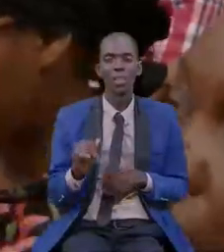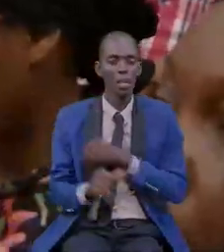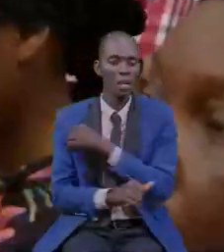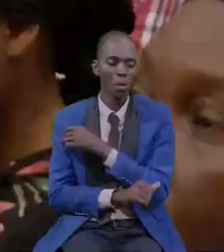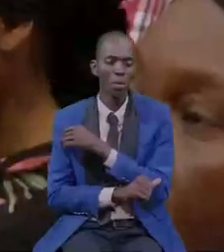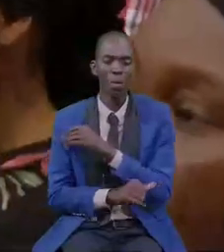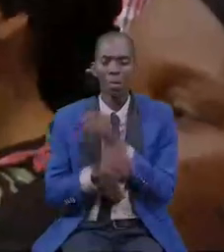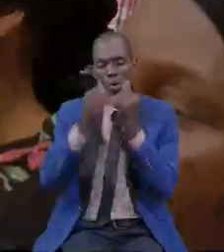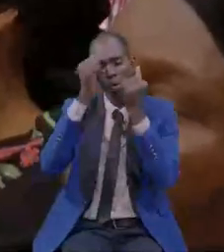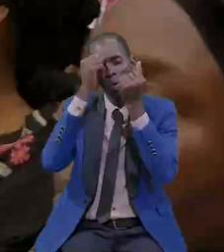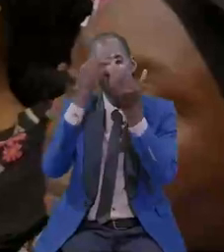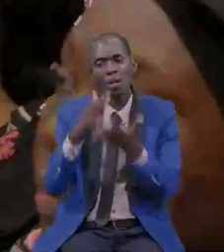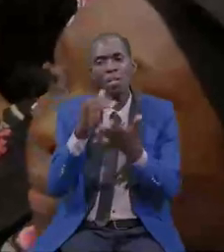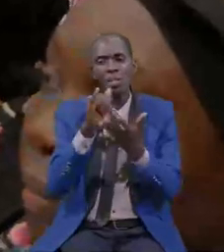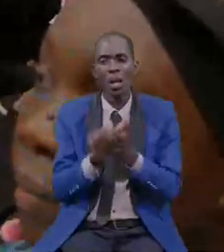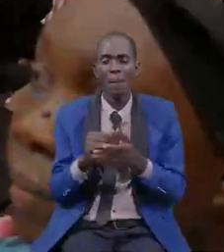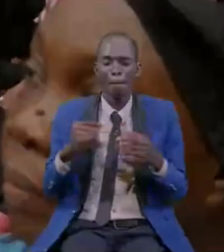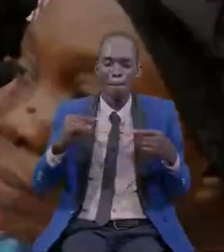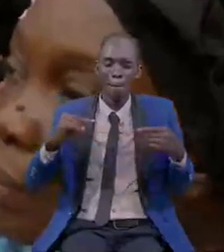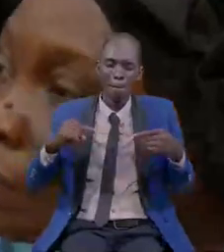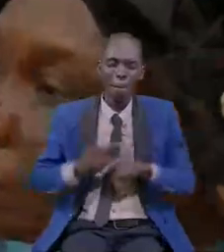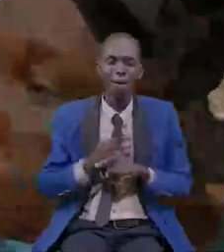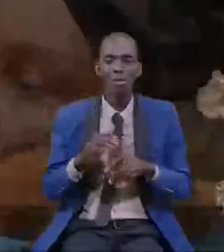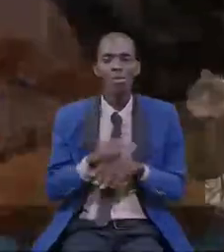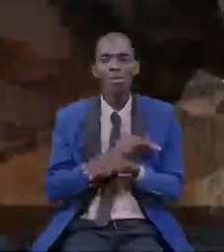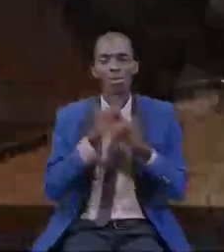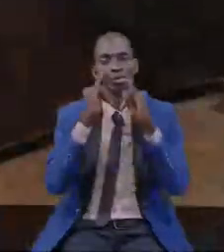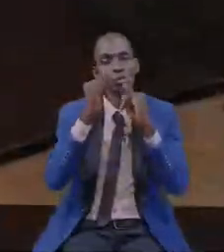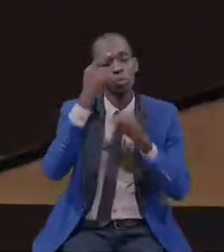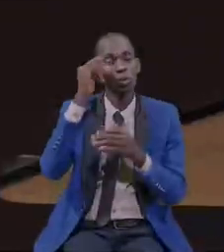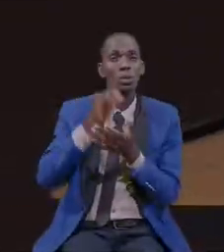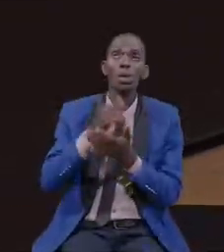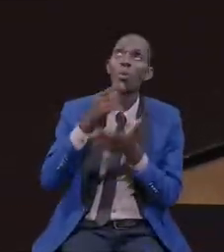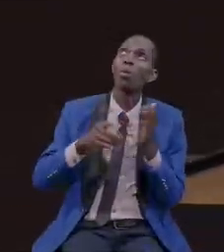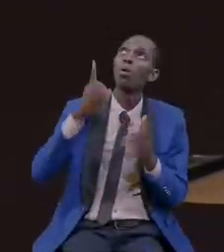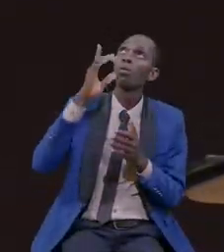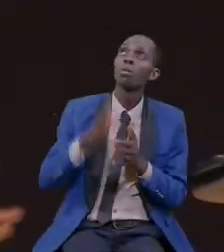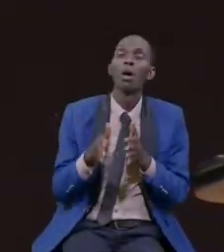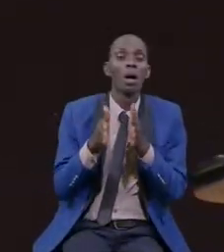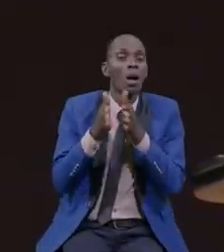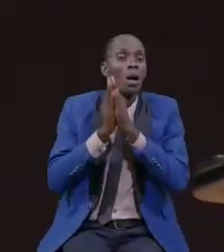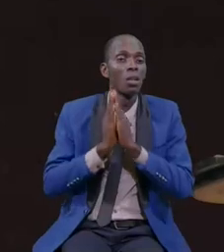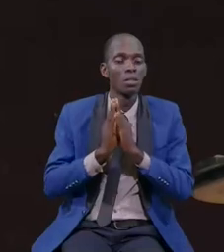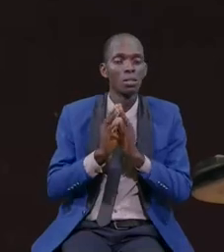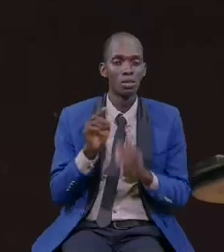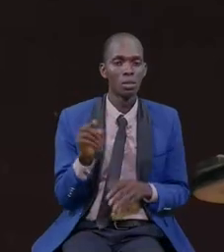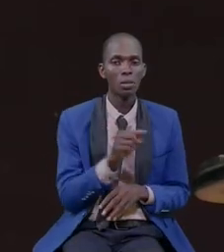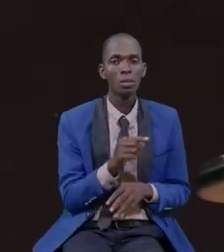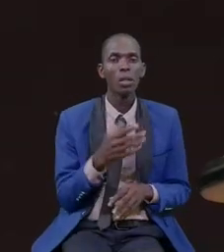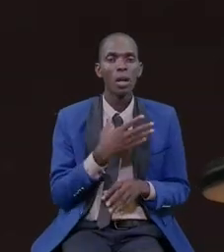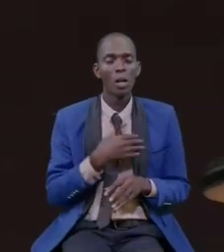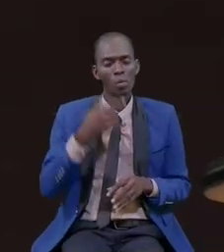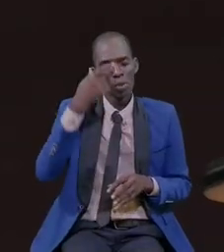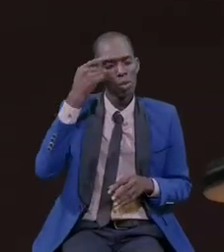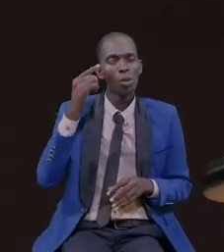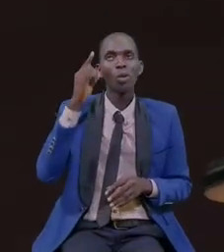instruction simple qui lui était donné parce que c'était l'exigence de Dieu mais Dieu voulait voir non seulement